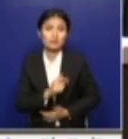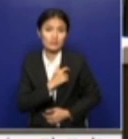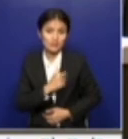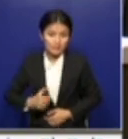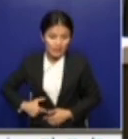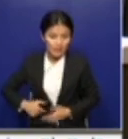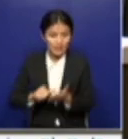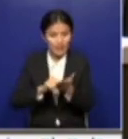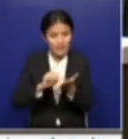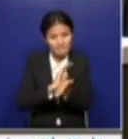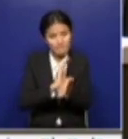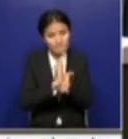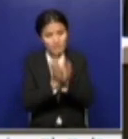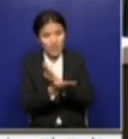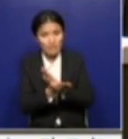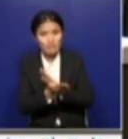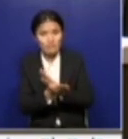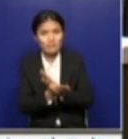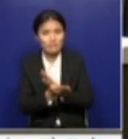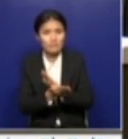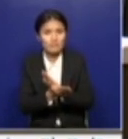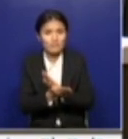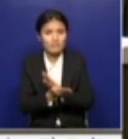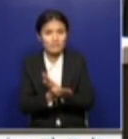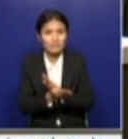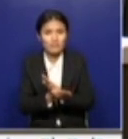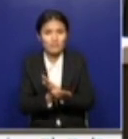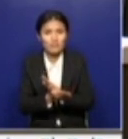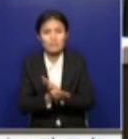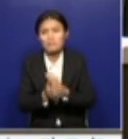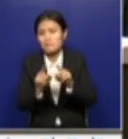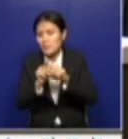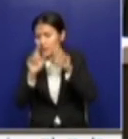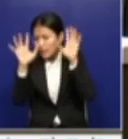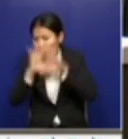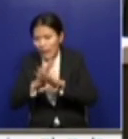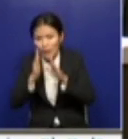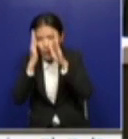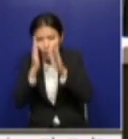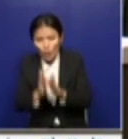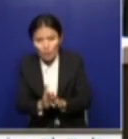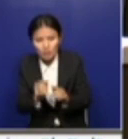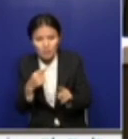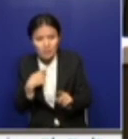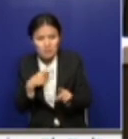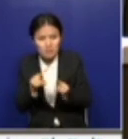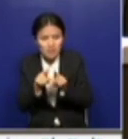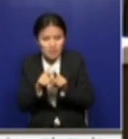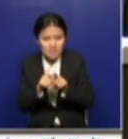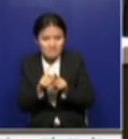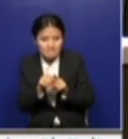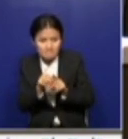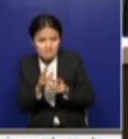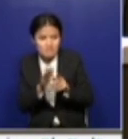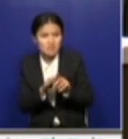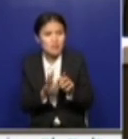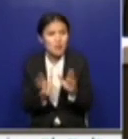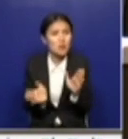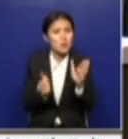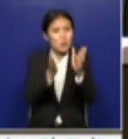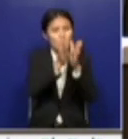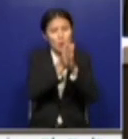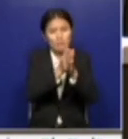เป็นการเป็นรูปเอาเหลือบริ้นยุงที่แอบอินคอกินสารบัญออกมาให้หมดผมว่าสาบันจำมีความสง่านาน